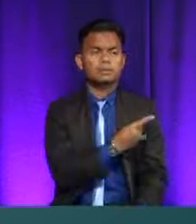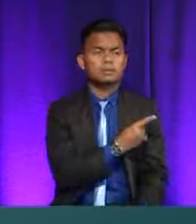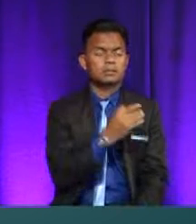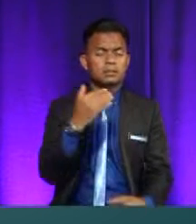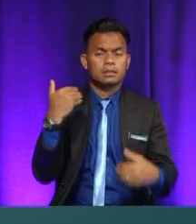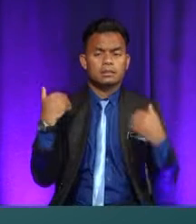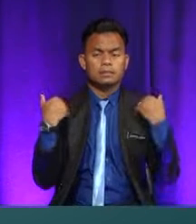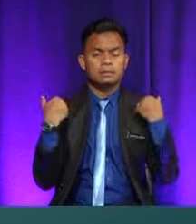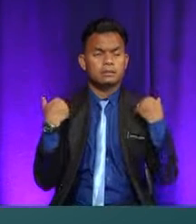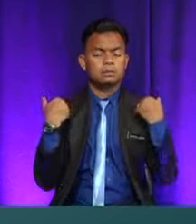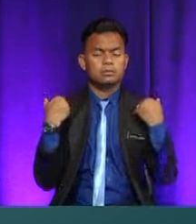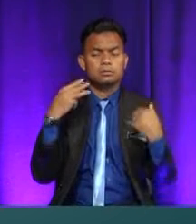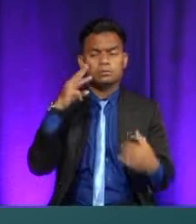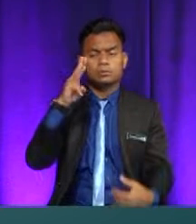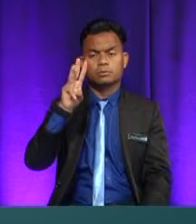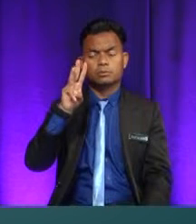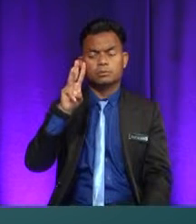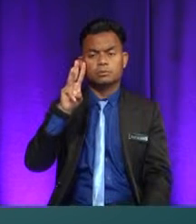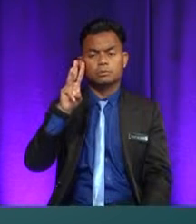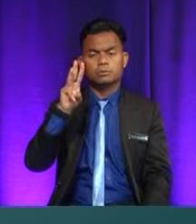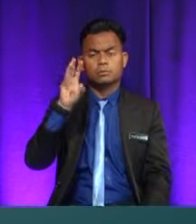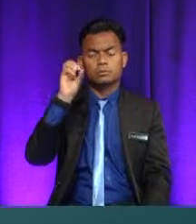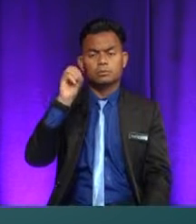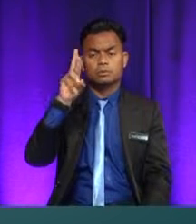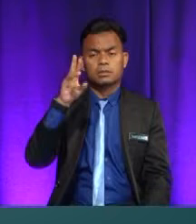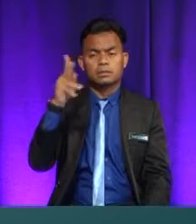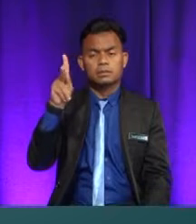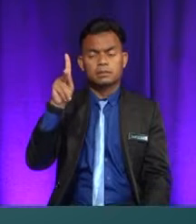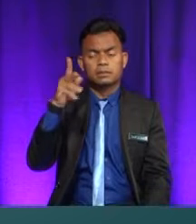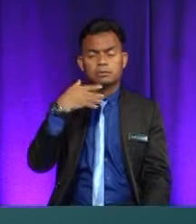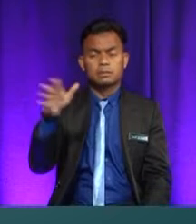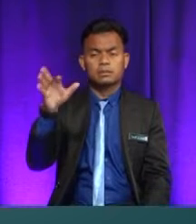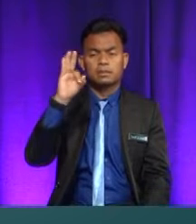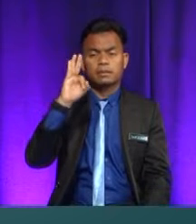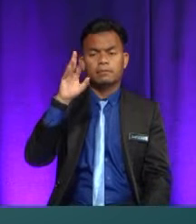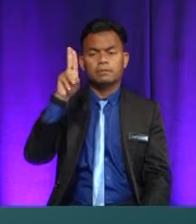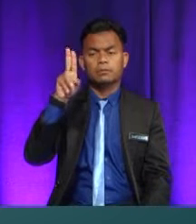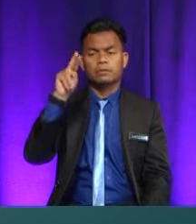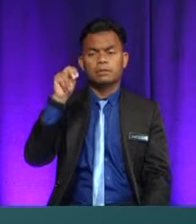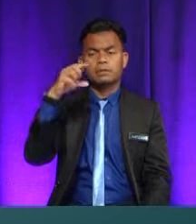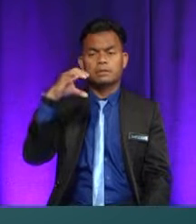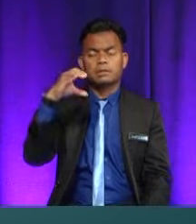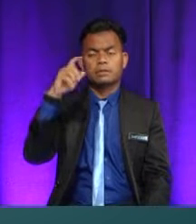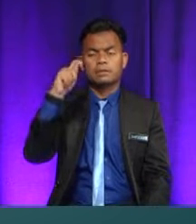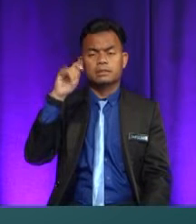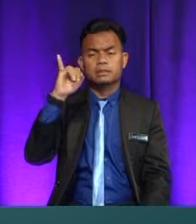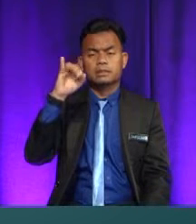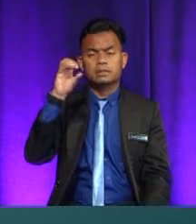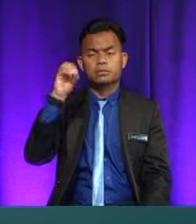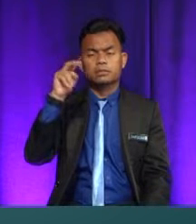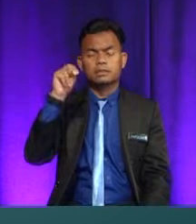fungsi kerja dalam bahasa Inggris tersebut apakah itu Fungsi kerja fungsi kerja adalah tenaga